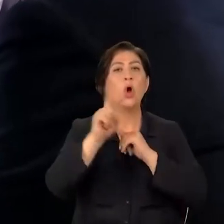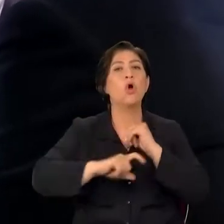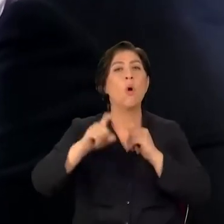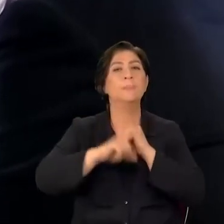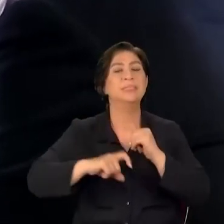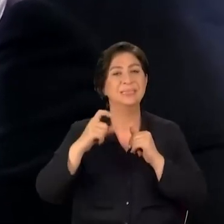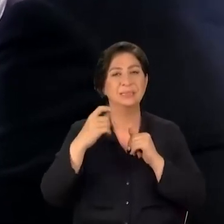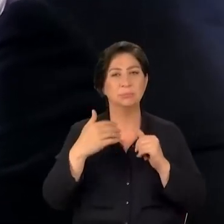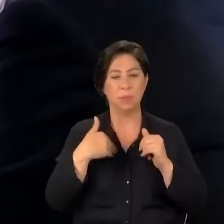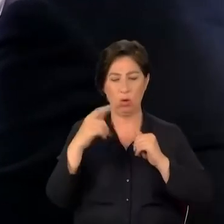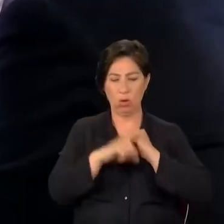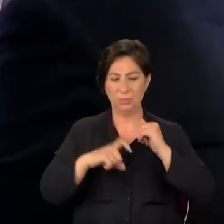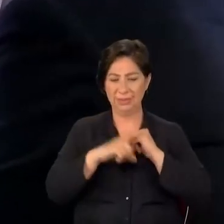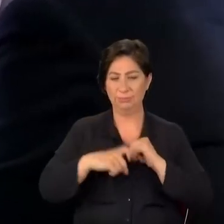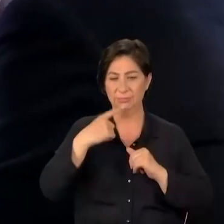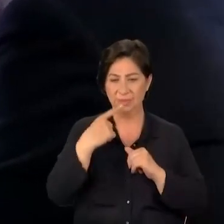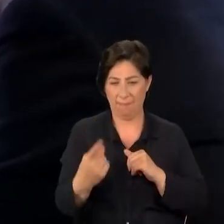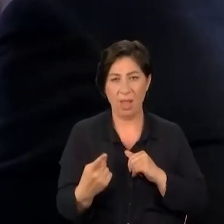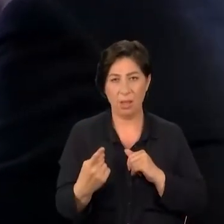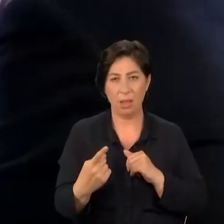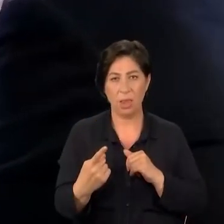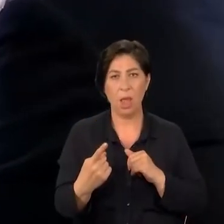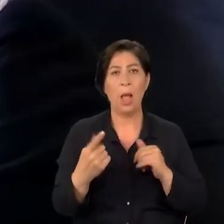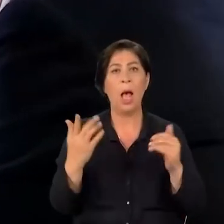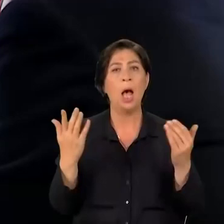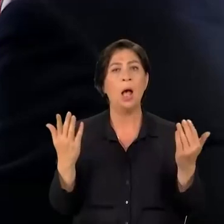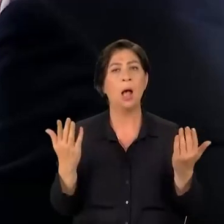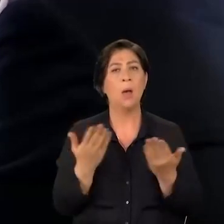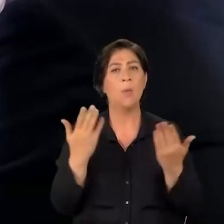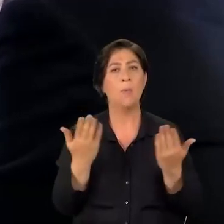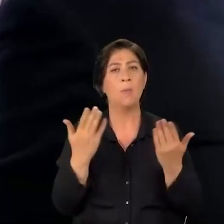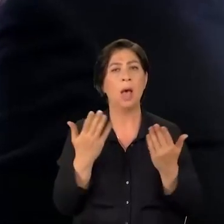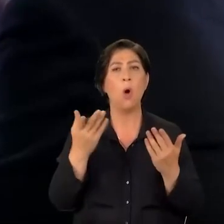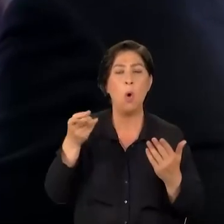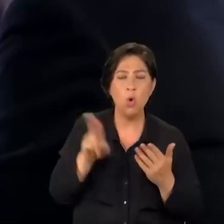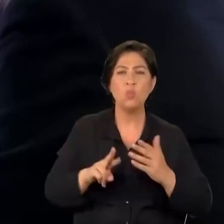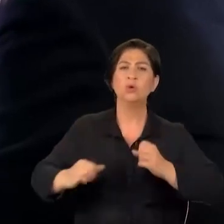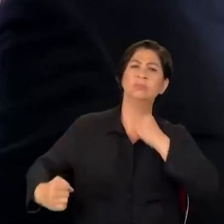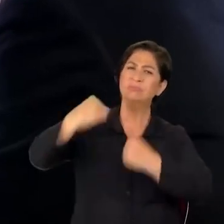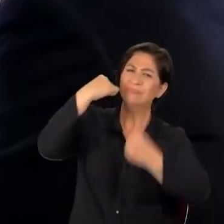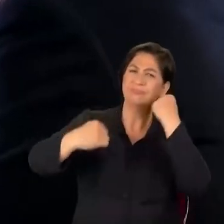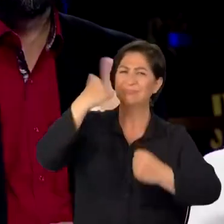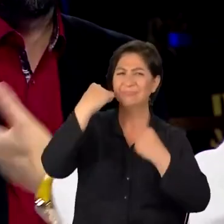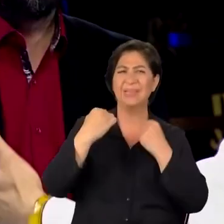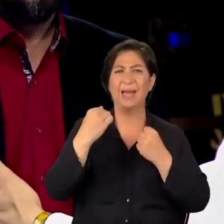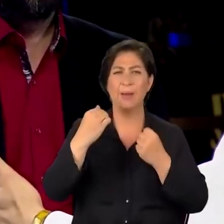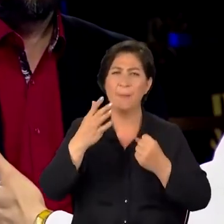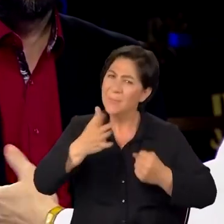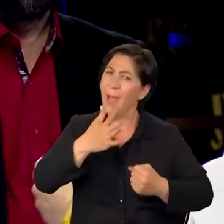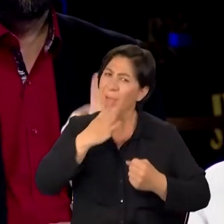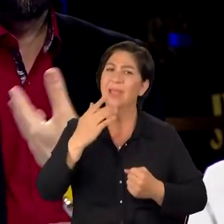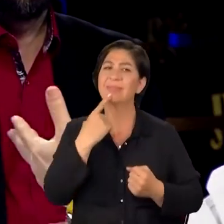1910'larda komünist olmak, yani ben komünistim demek hakikaten bayağı bir ölümü, dayak yemeyi göze almak demekti bütün